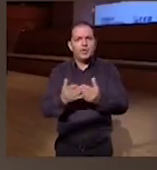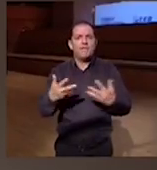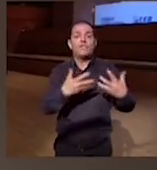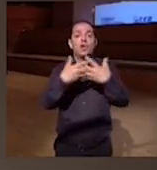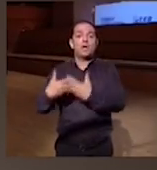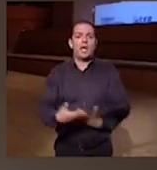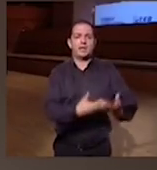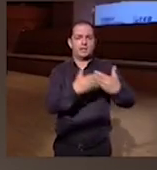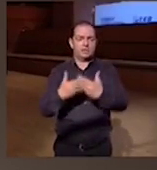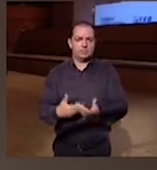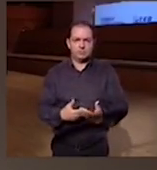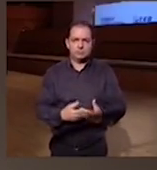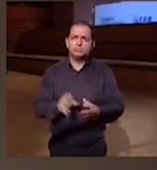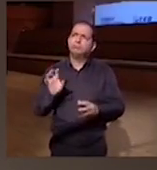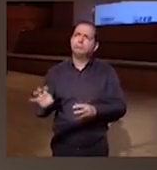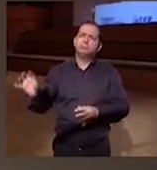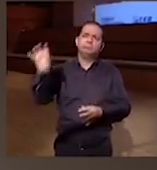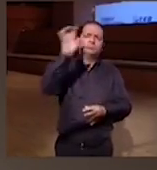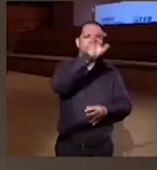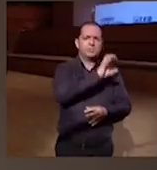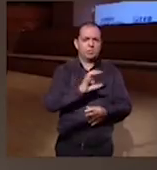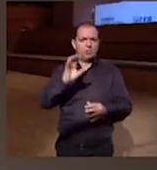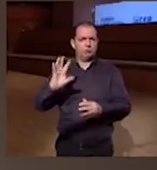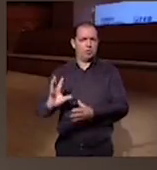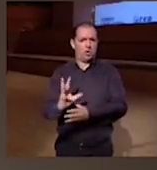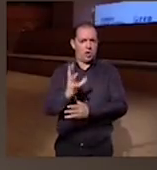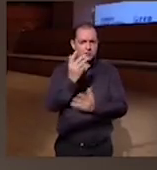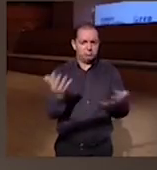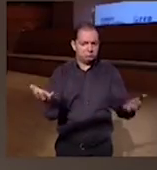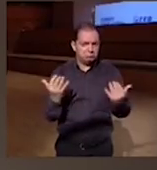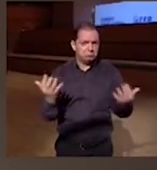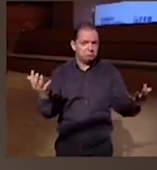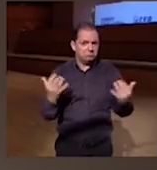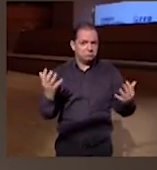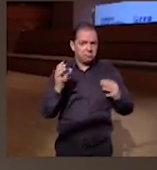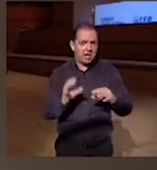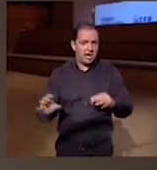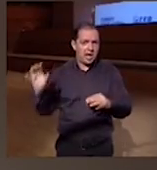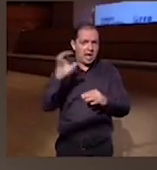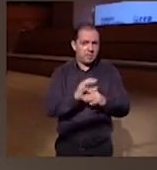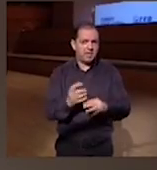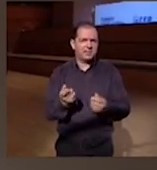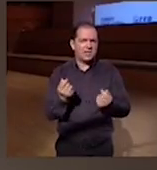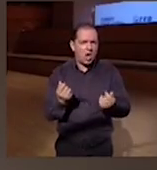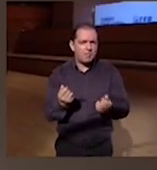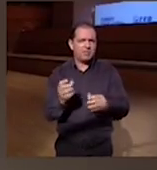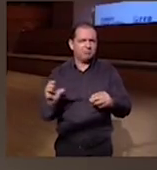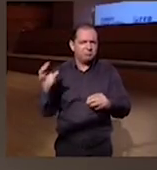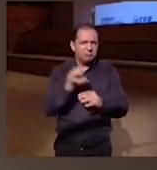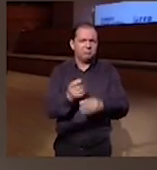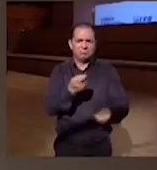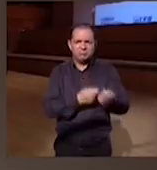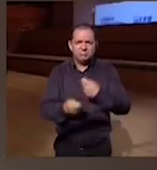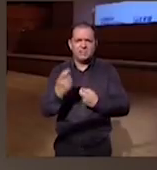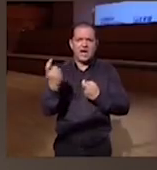Όλες οι ανεπτυγμένες οικονομίες ελκύουν ξένες επενδύσεις. Και αν θέλετε, η